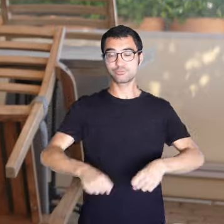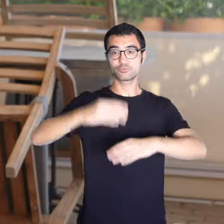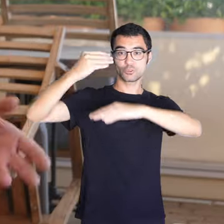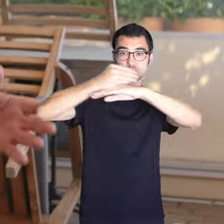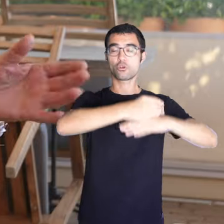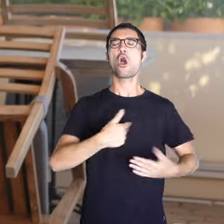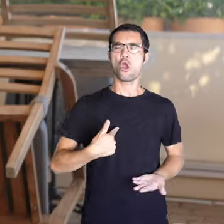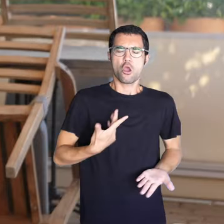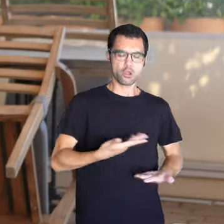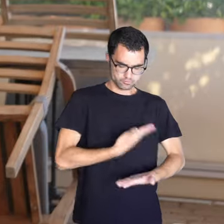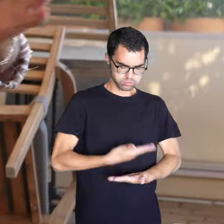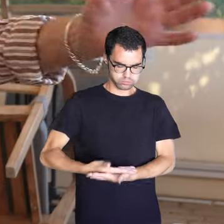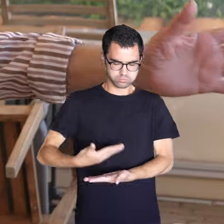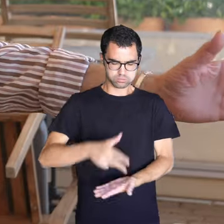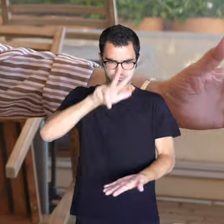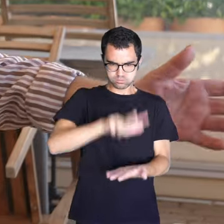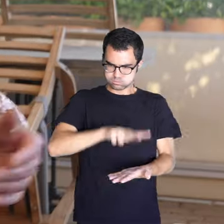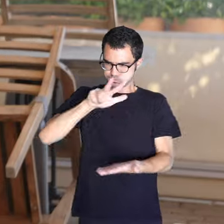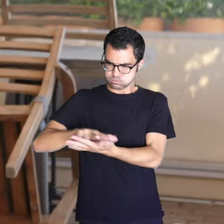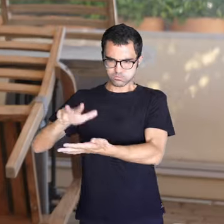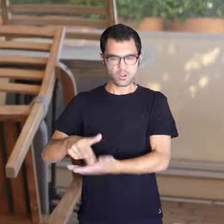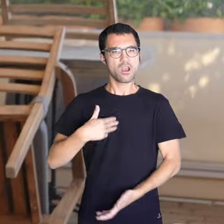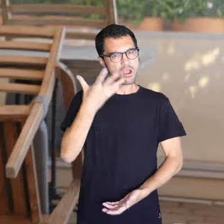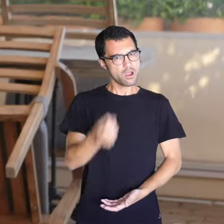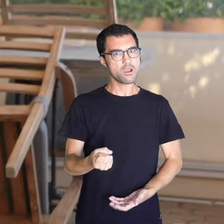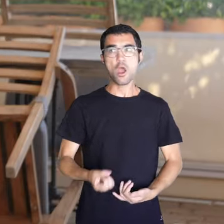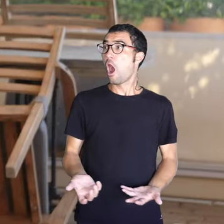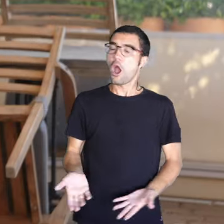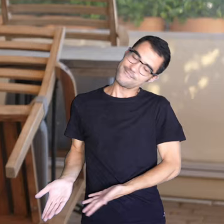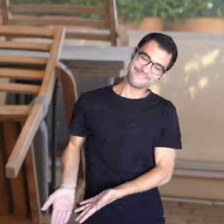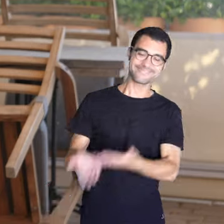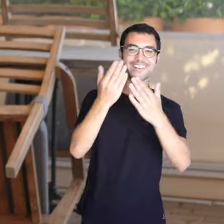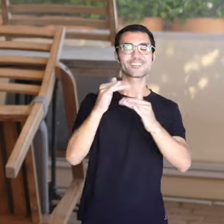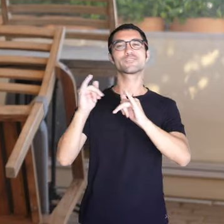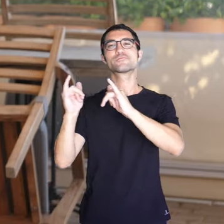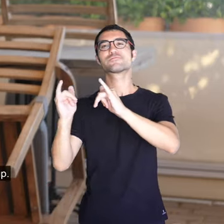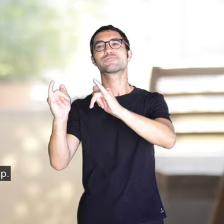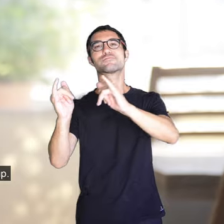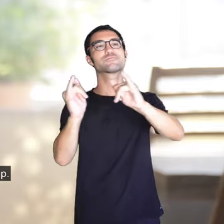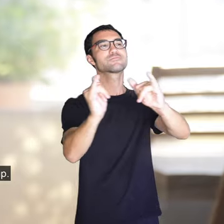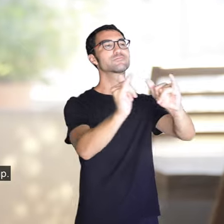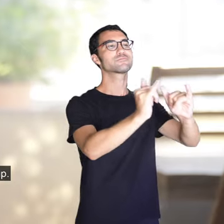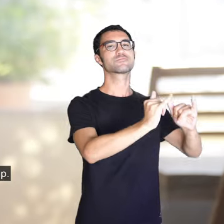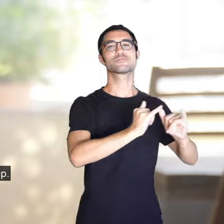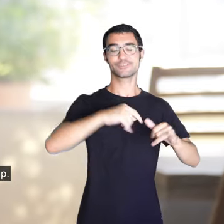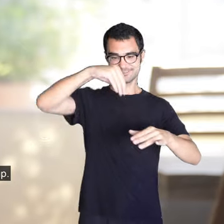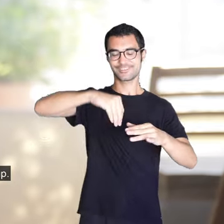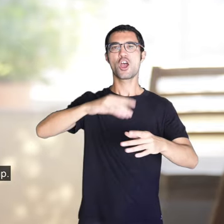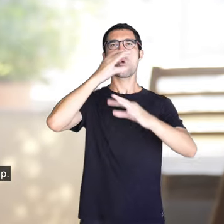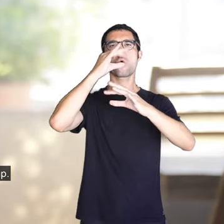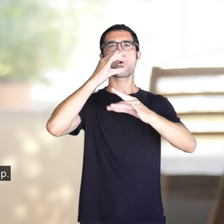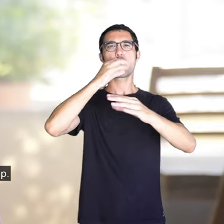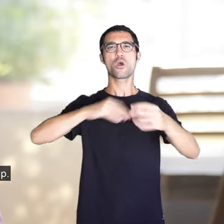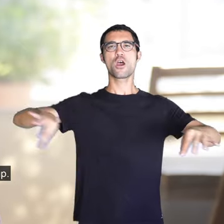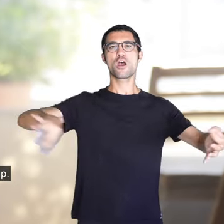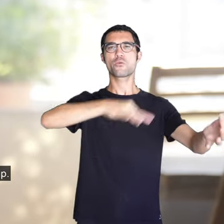i tenc homologats i tot. I després ho passejava a la calabra. A la banda de música. Posàvem els pals abonats